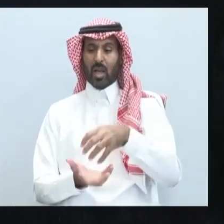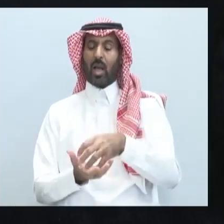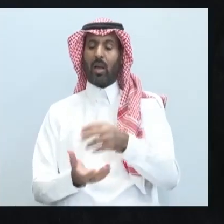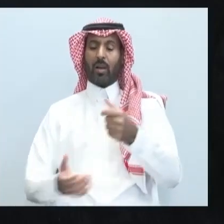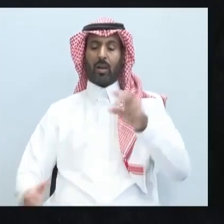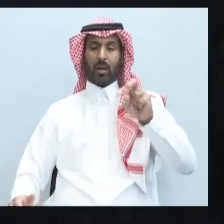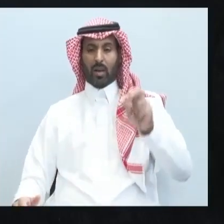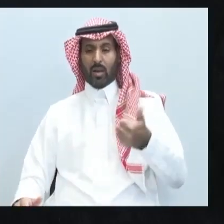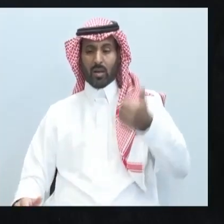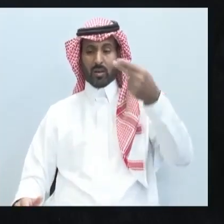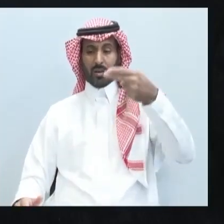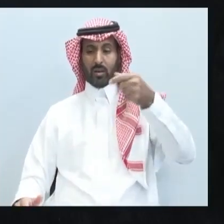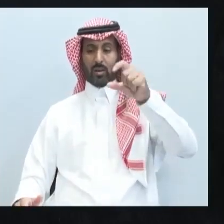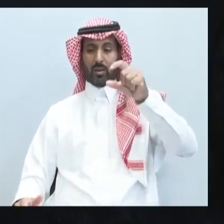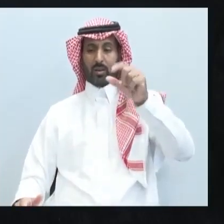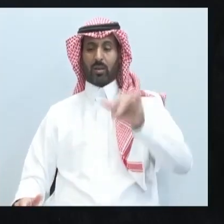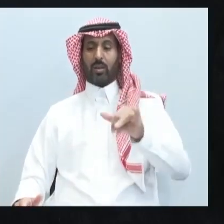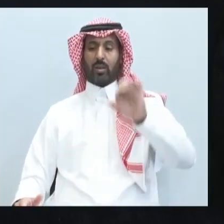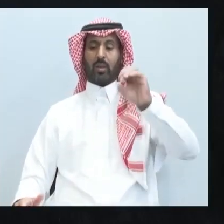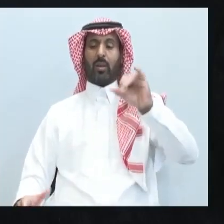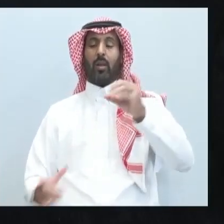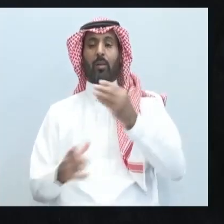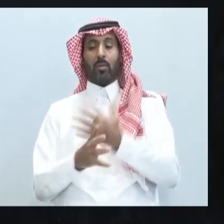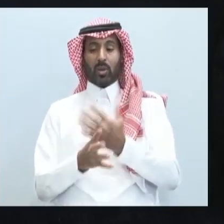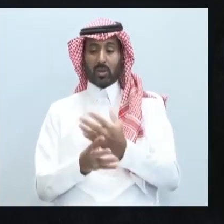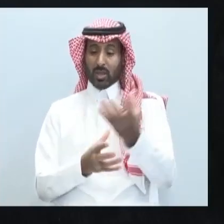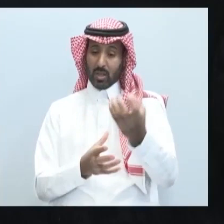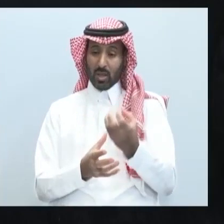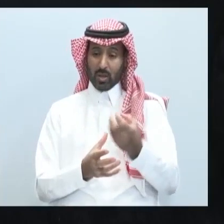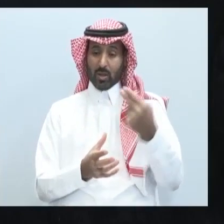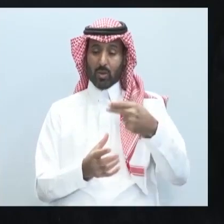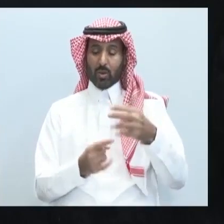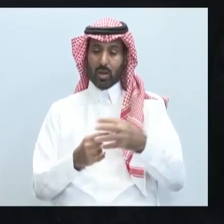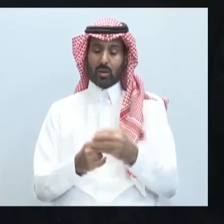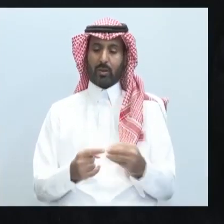استقباله ايون الهيدروجين لانه هو اساسا استقبل ايون الهيدروجين